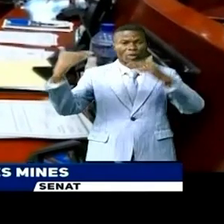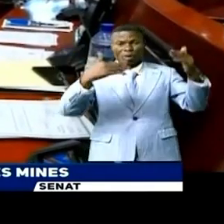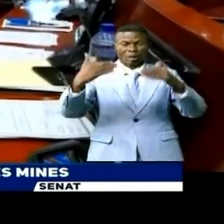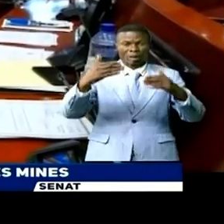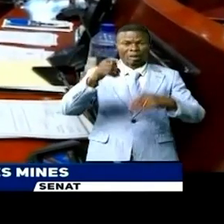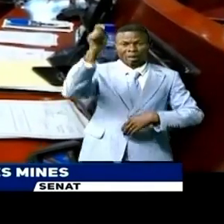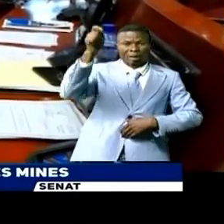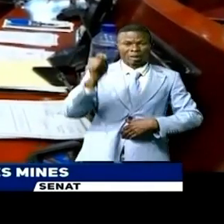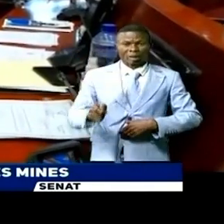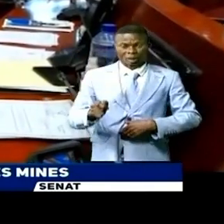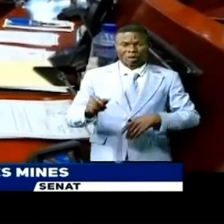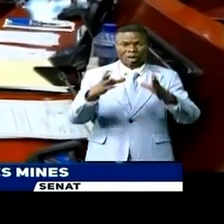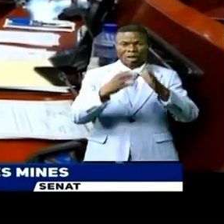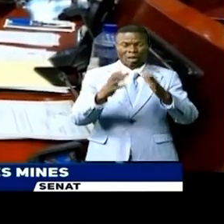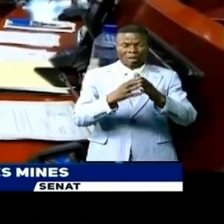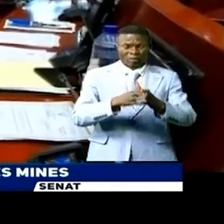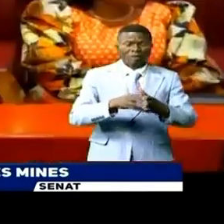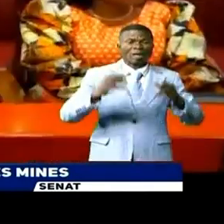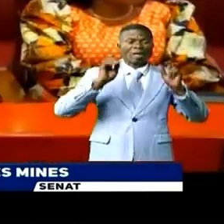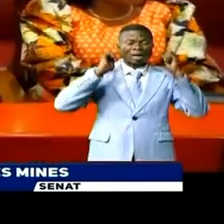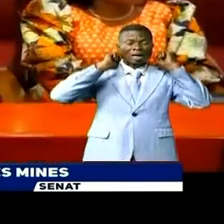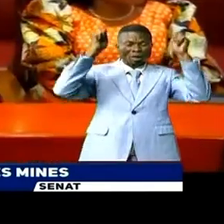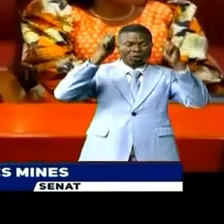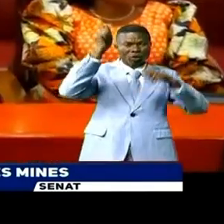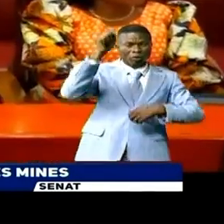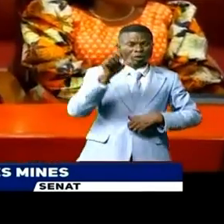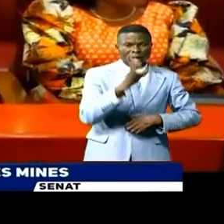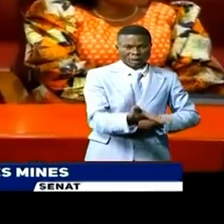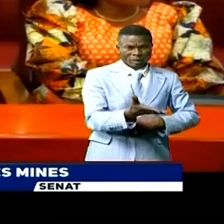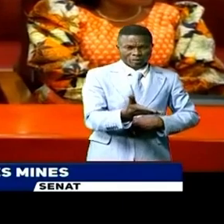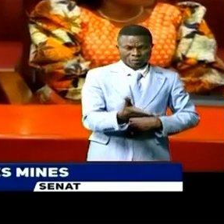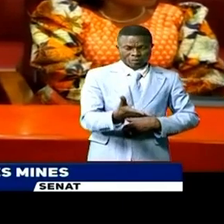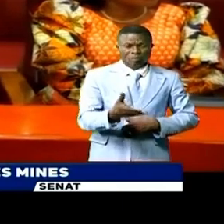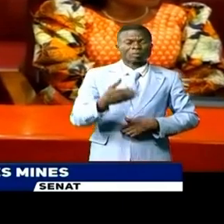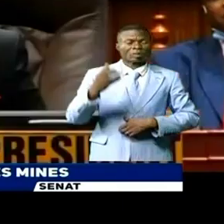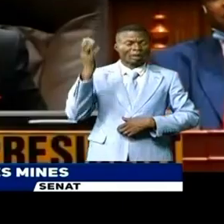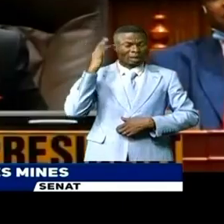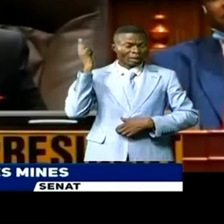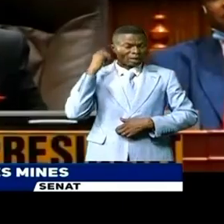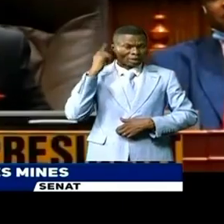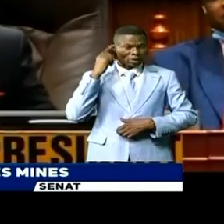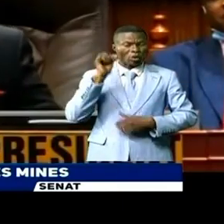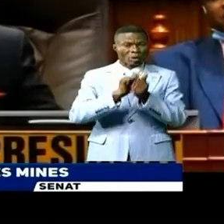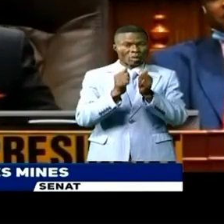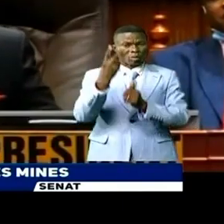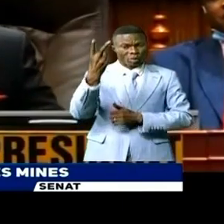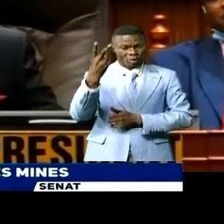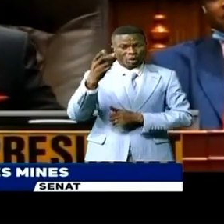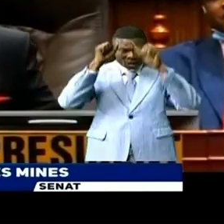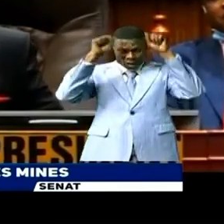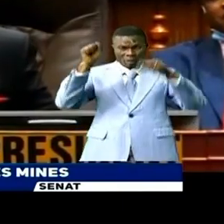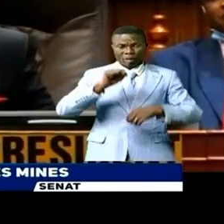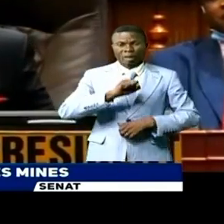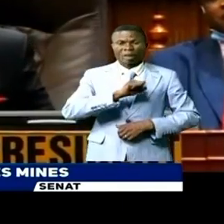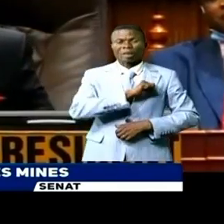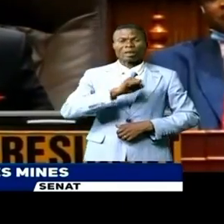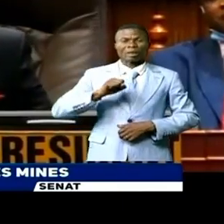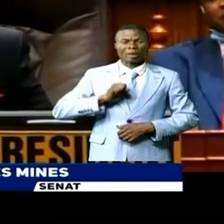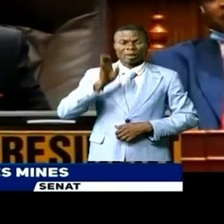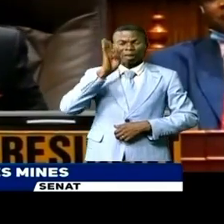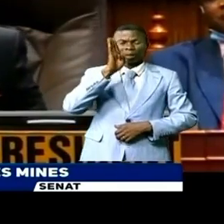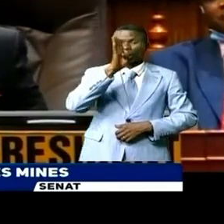éléments 23 et les forces loyalistes étant saisie par deux notions le président du sénat modeste bahati lukwebo